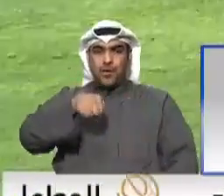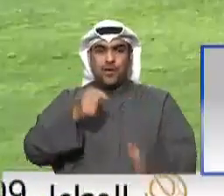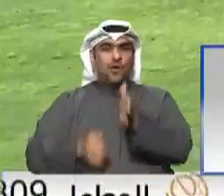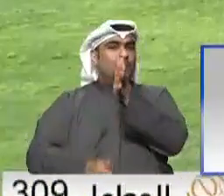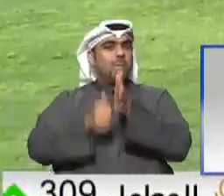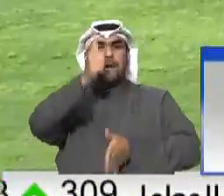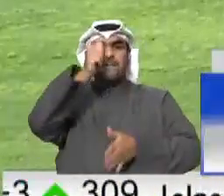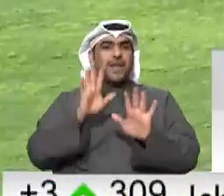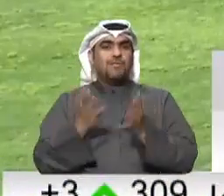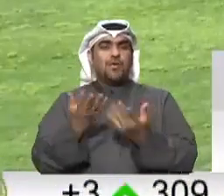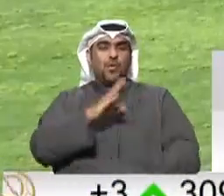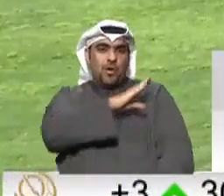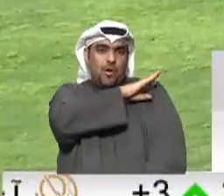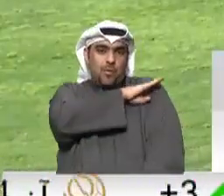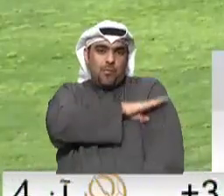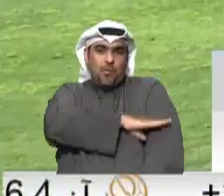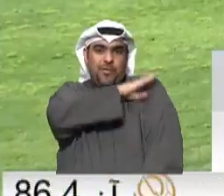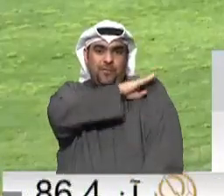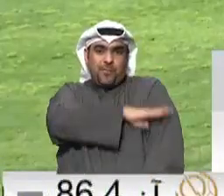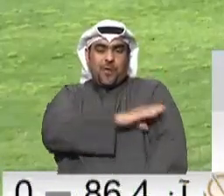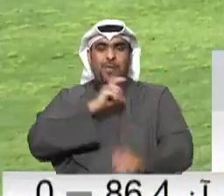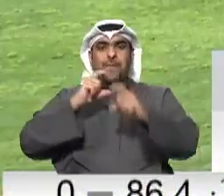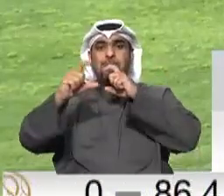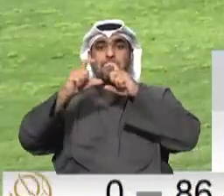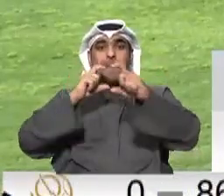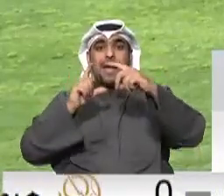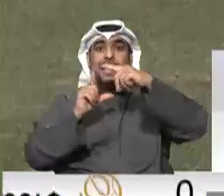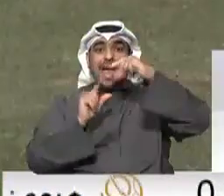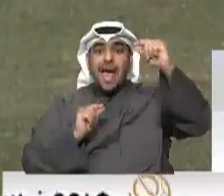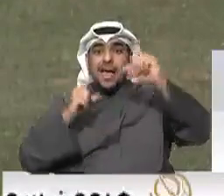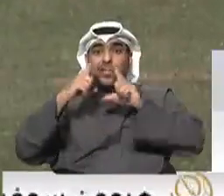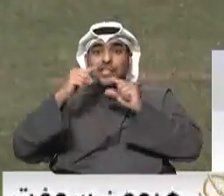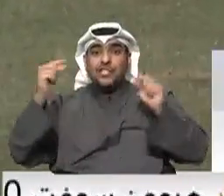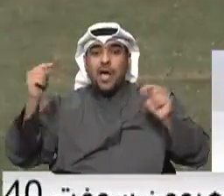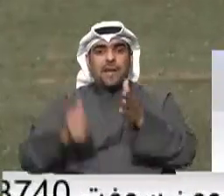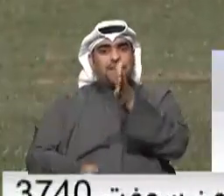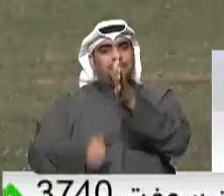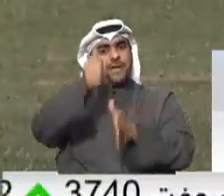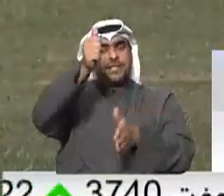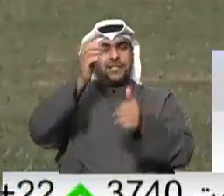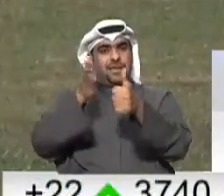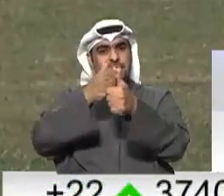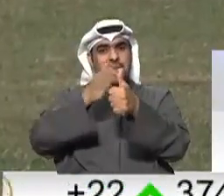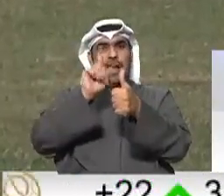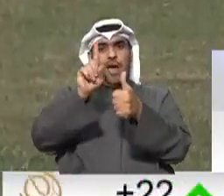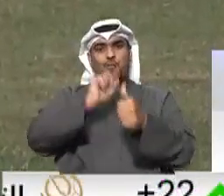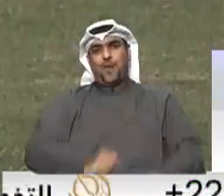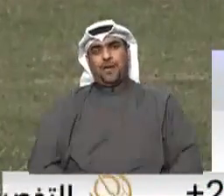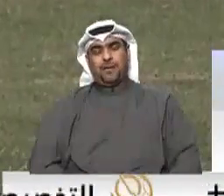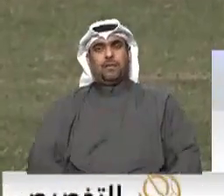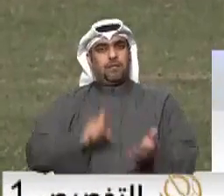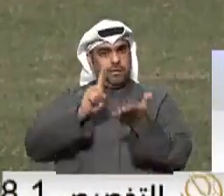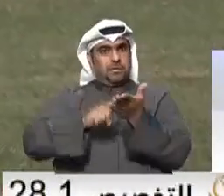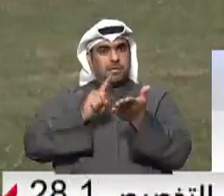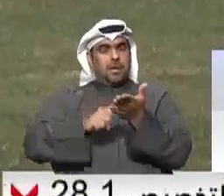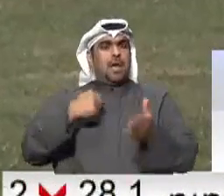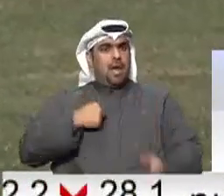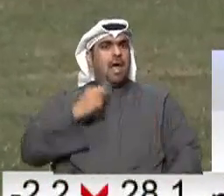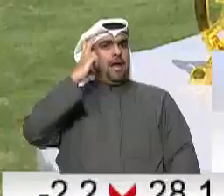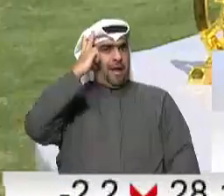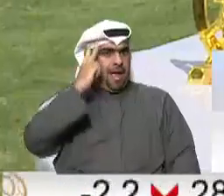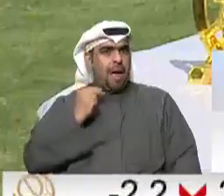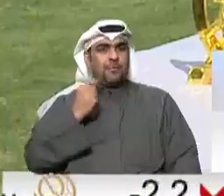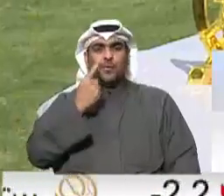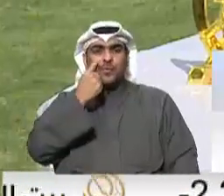بقول هارد لك لفريق بنك بوبيان جدا استمتعت جدا تشوقت لان اجرب مثل هذا اللعبات ان شاء الله في